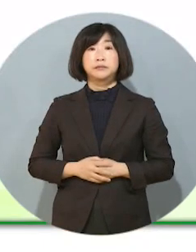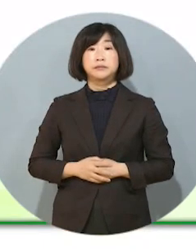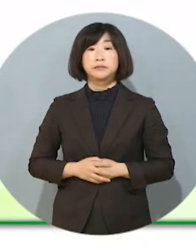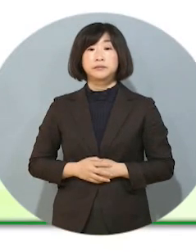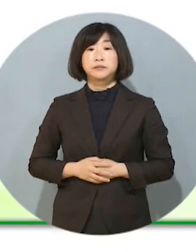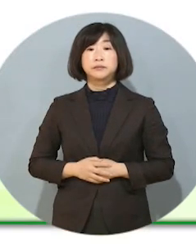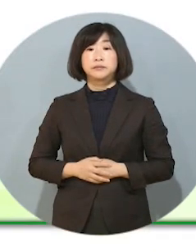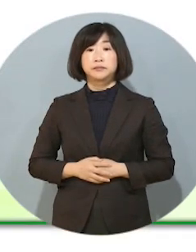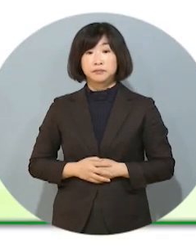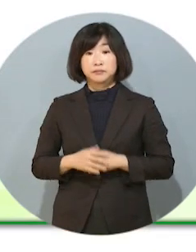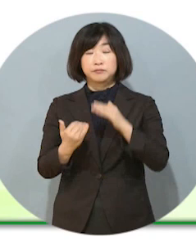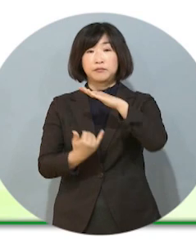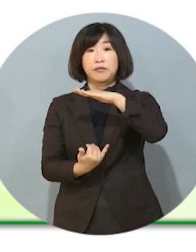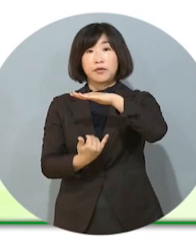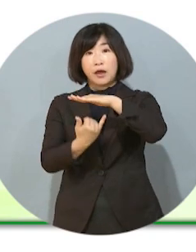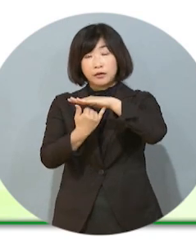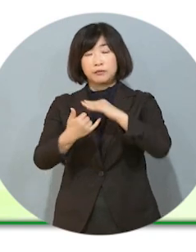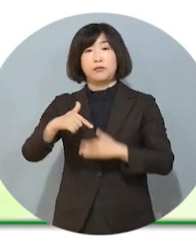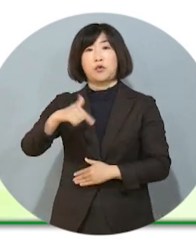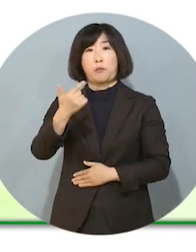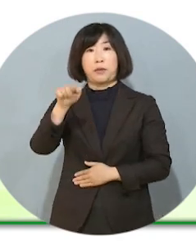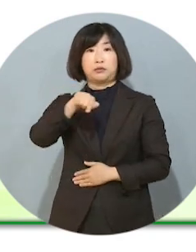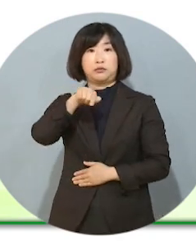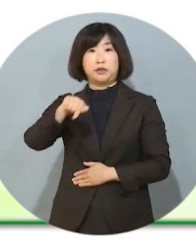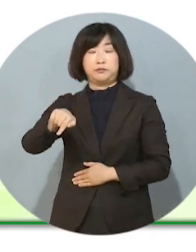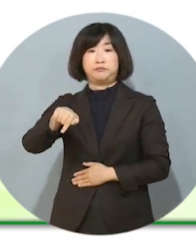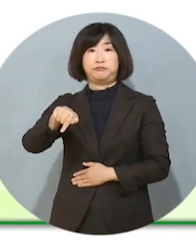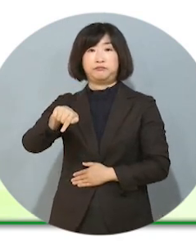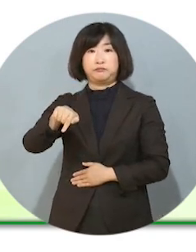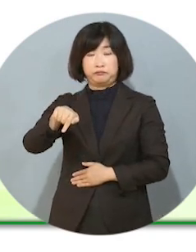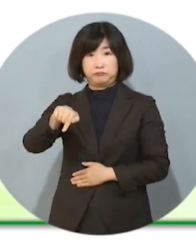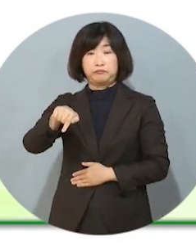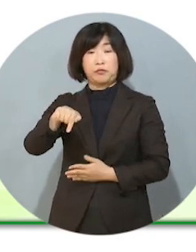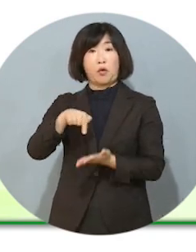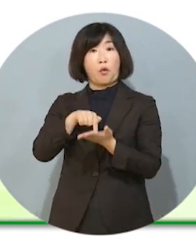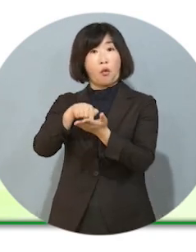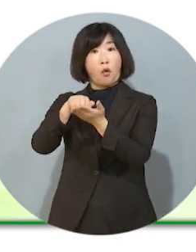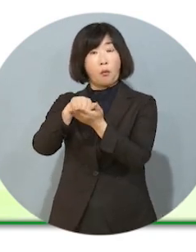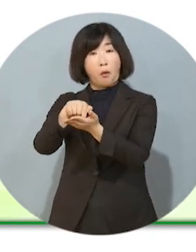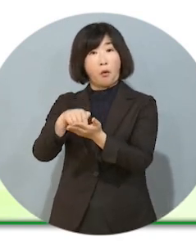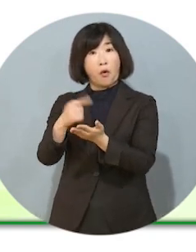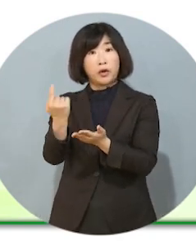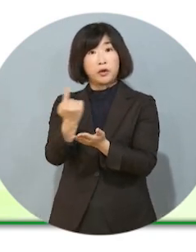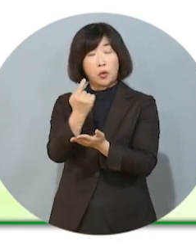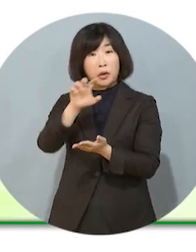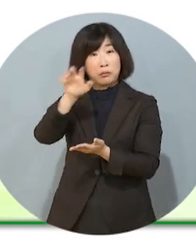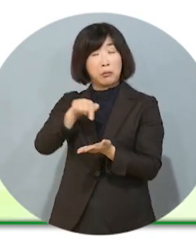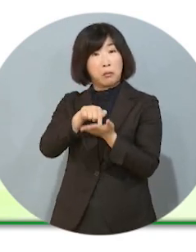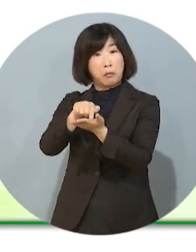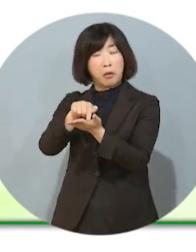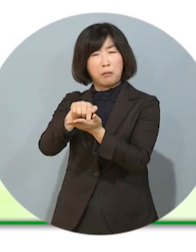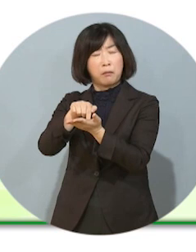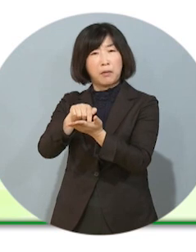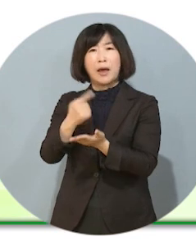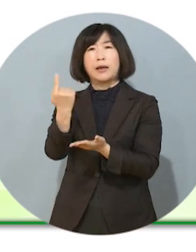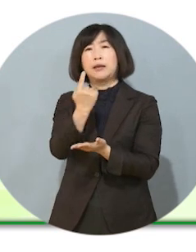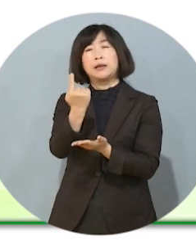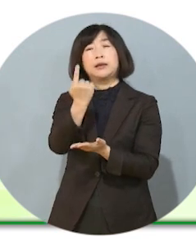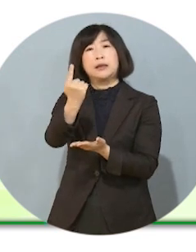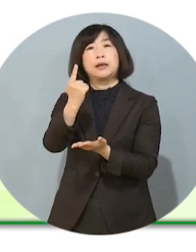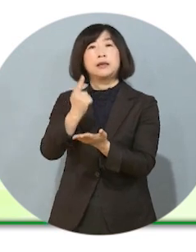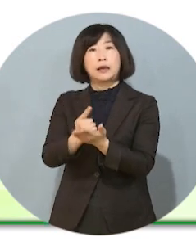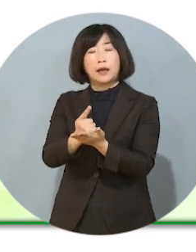ください店員は600人です応募は1人1回限りで1組4人まで